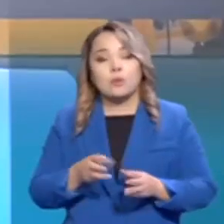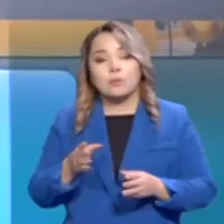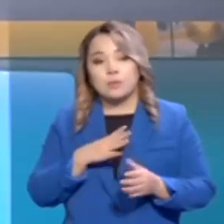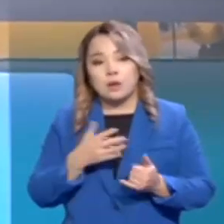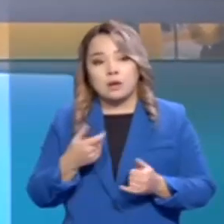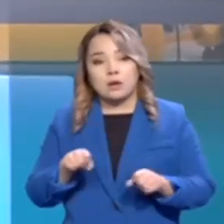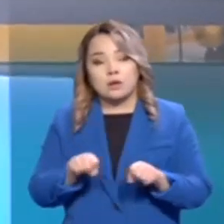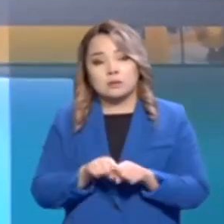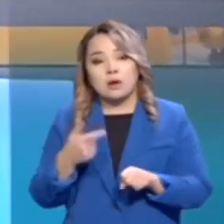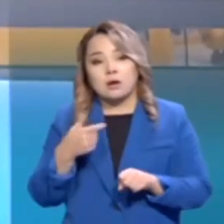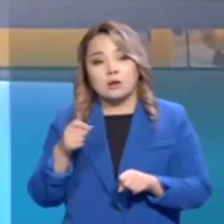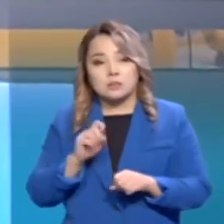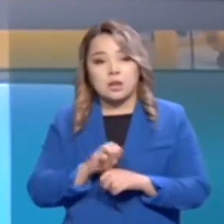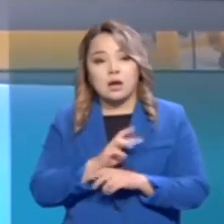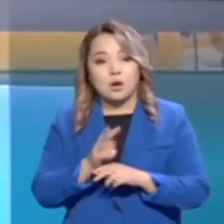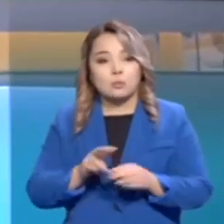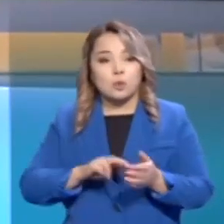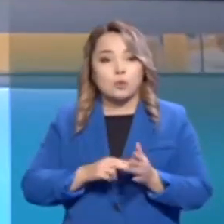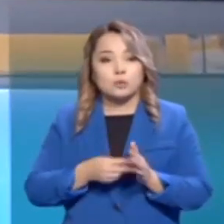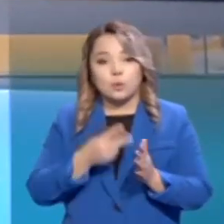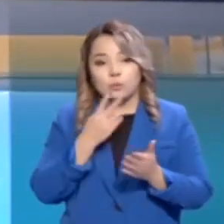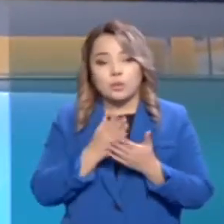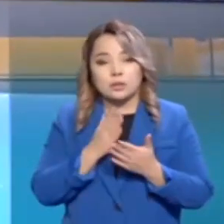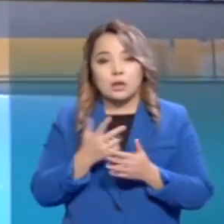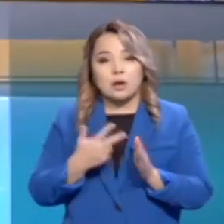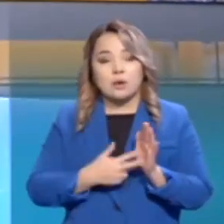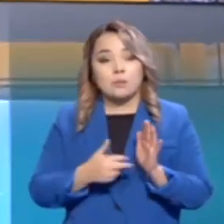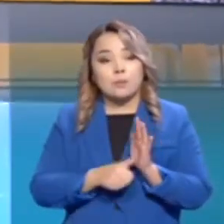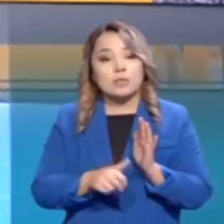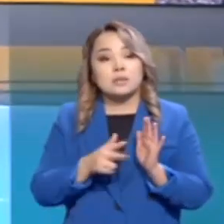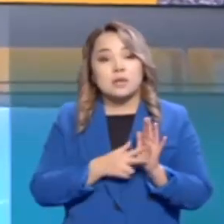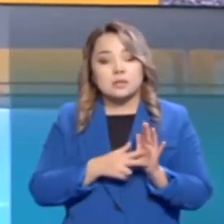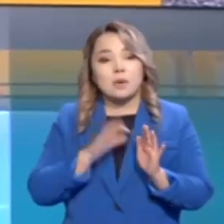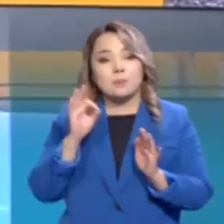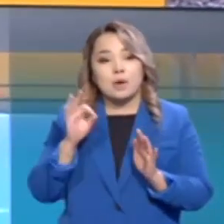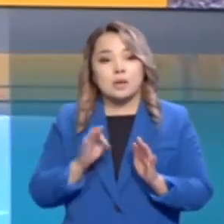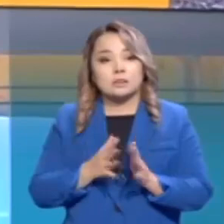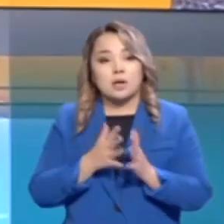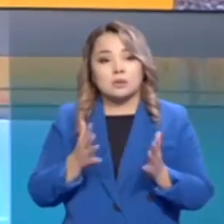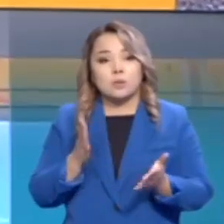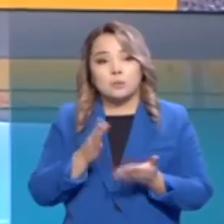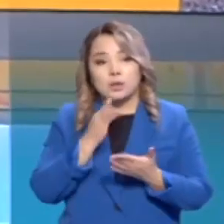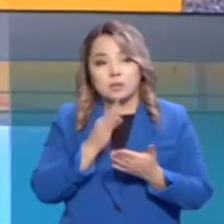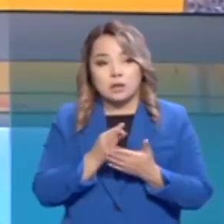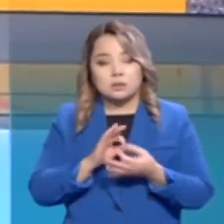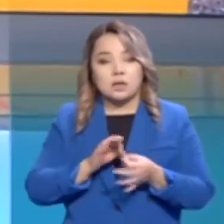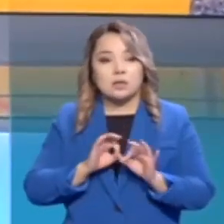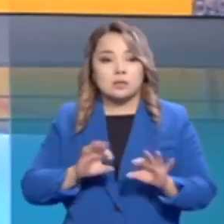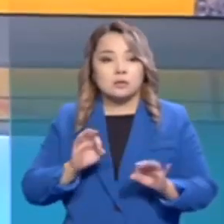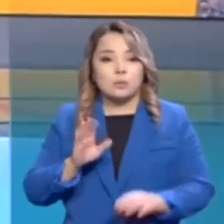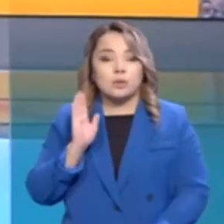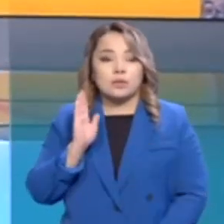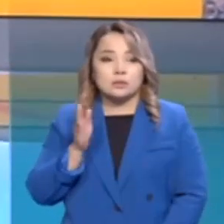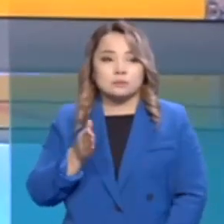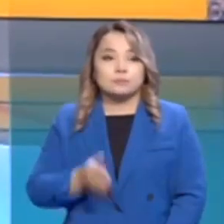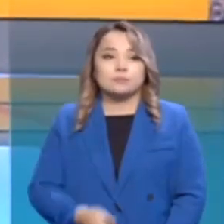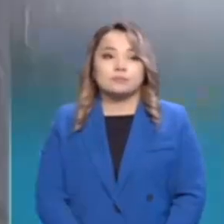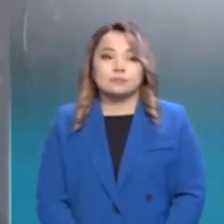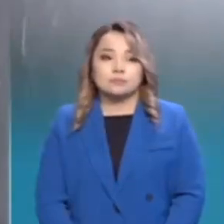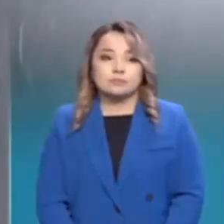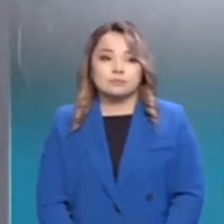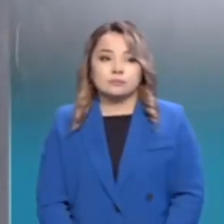берілсе, аймақты газбен қамту көрсеткіші 68%-ға жетпек. Әріптесім Әділбек Серікұлы толығырақ айтсын.